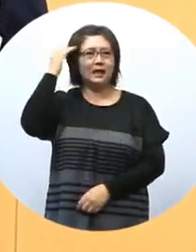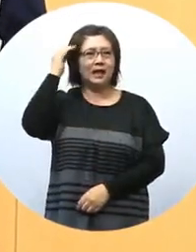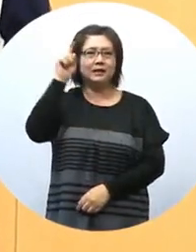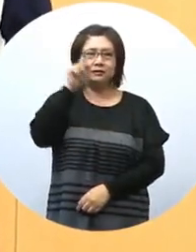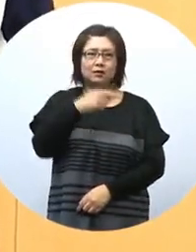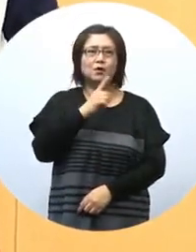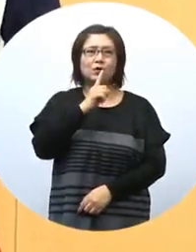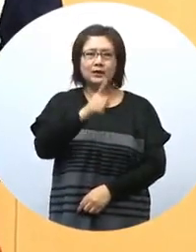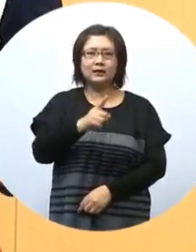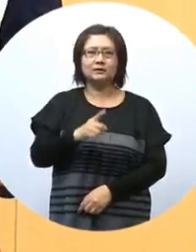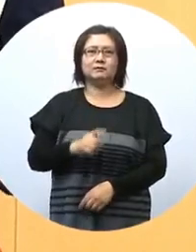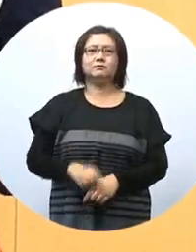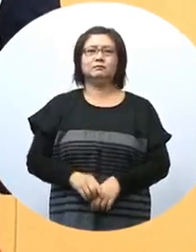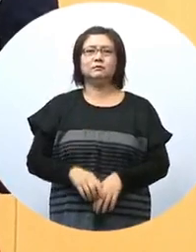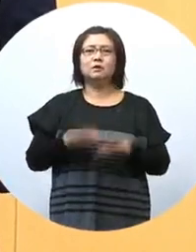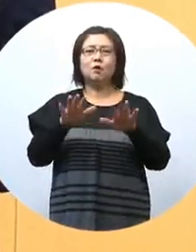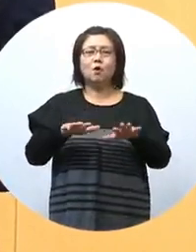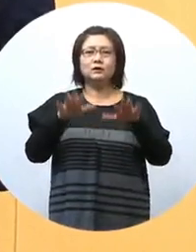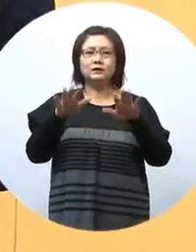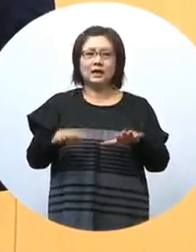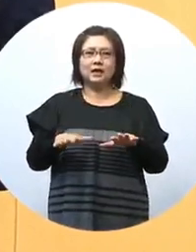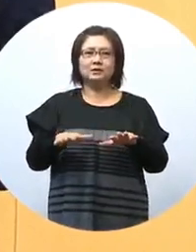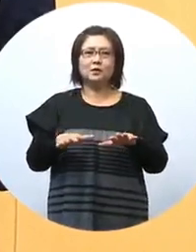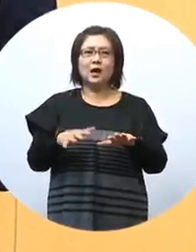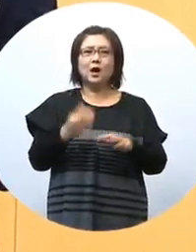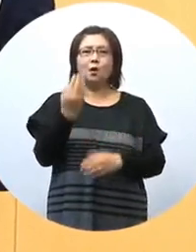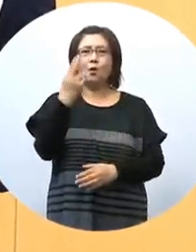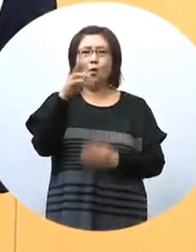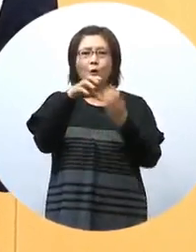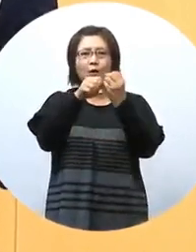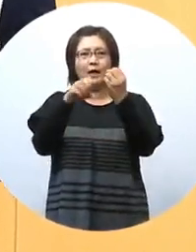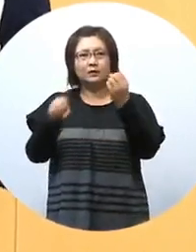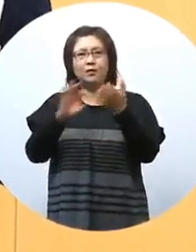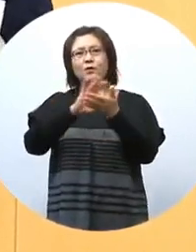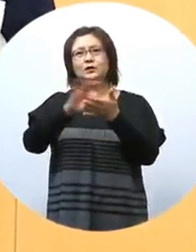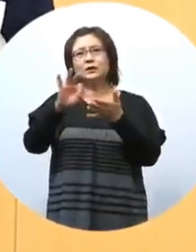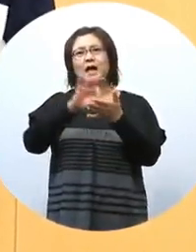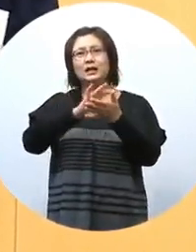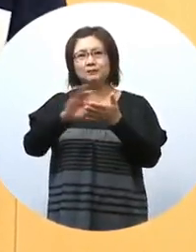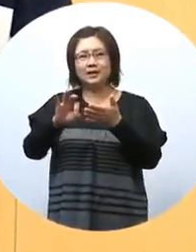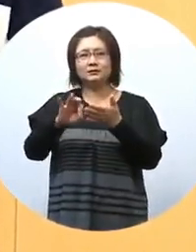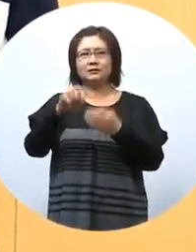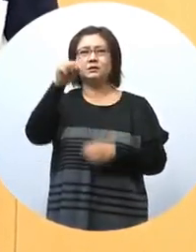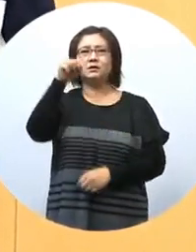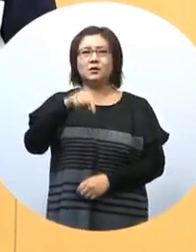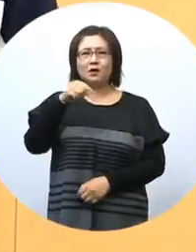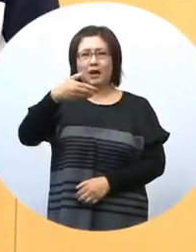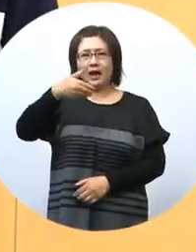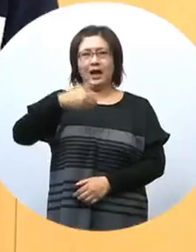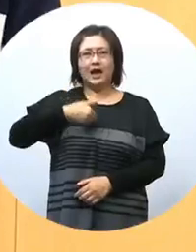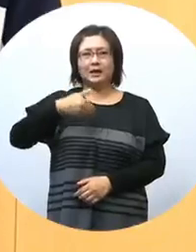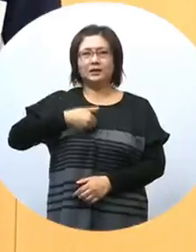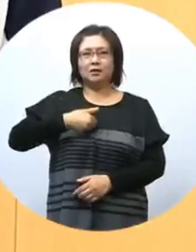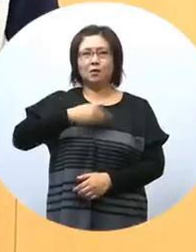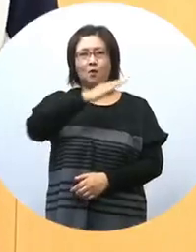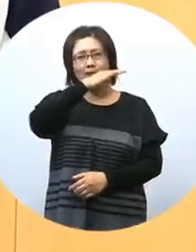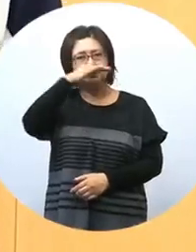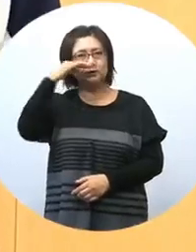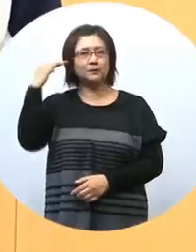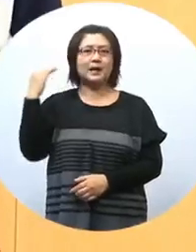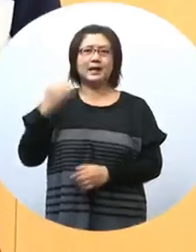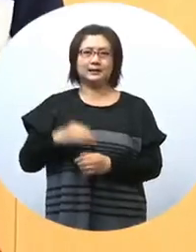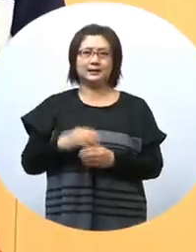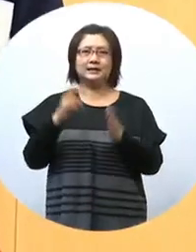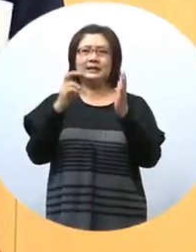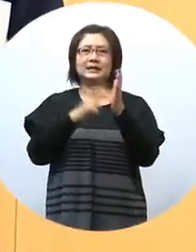。 今月の食材は 藤沢さんのほうれん草です。 ほうれん草といえば栄養価は抜群、食物繊